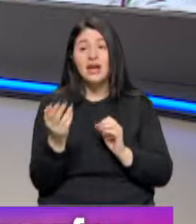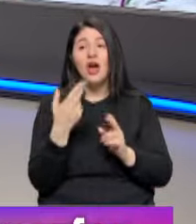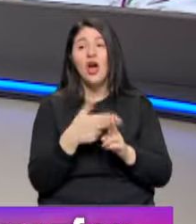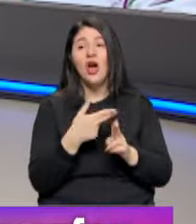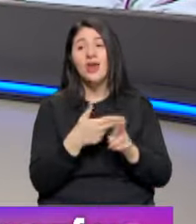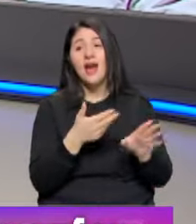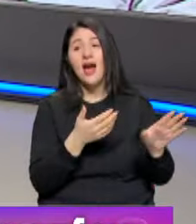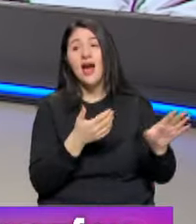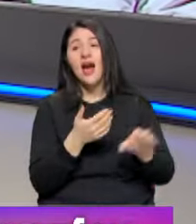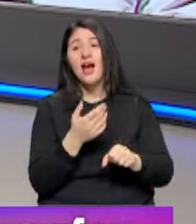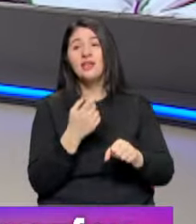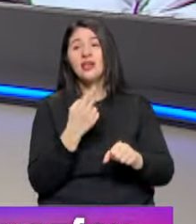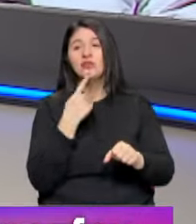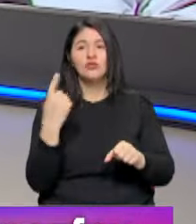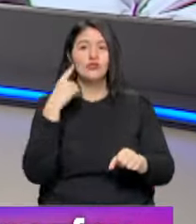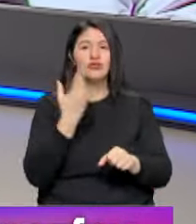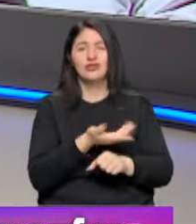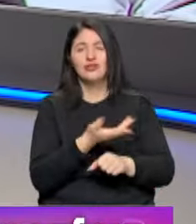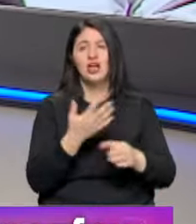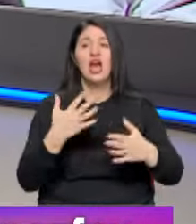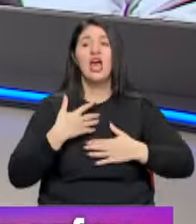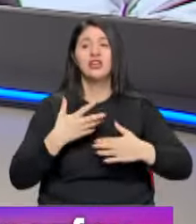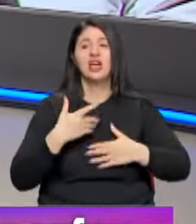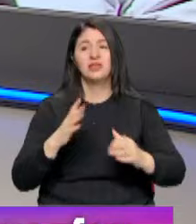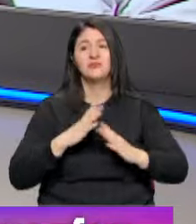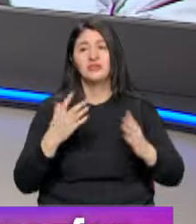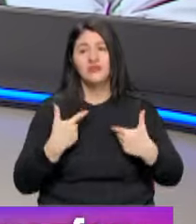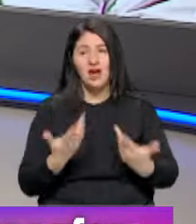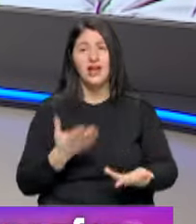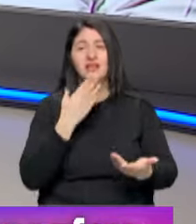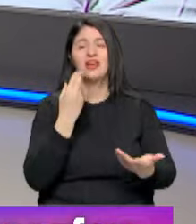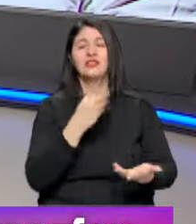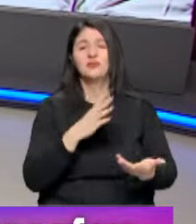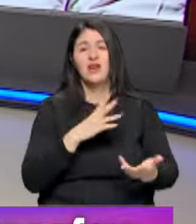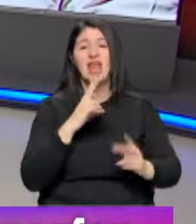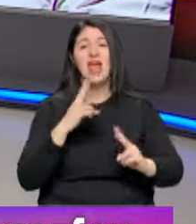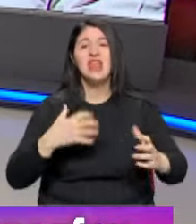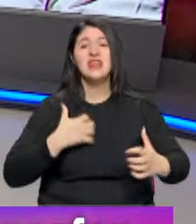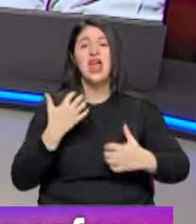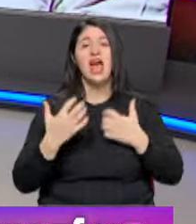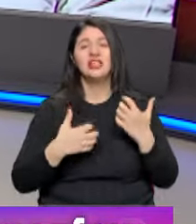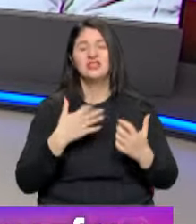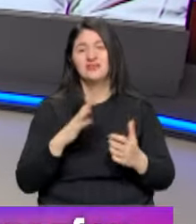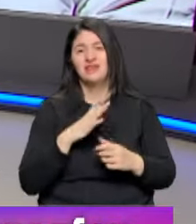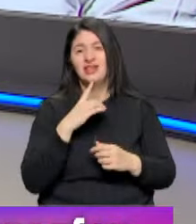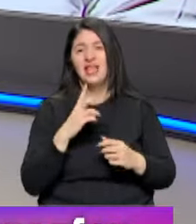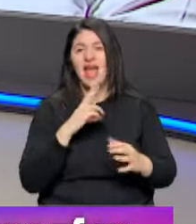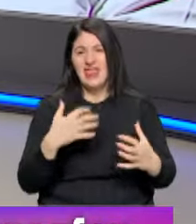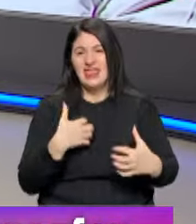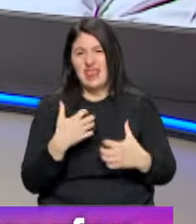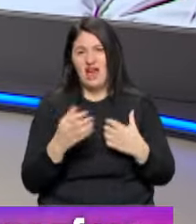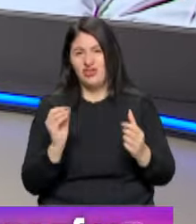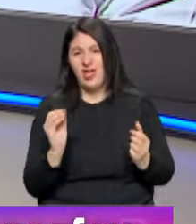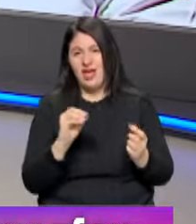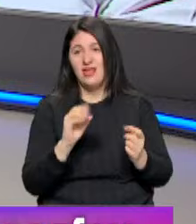esinlenilen cümleler de duyuldu. Heyecanımız var, gençliğimiz var, enerjimiz var dedi. Enerjiyi